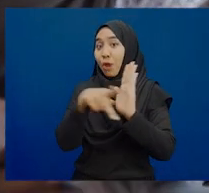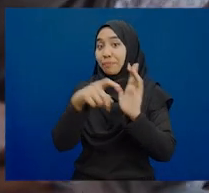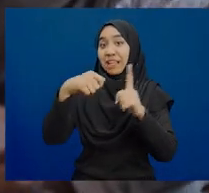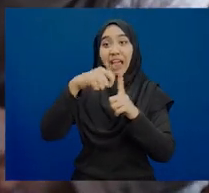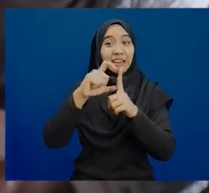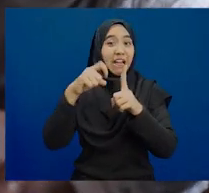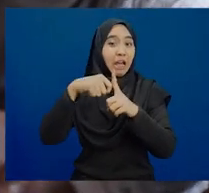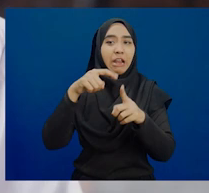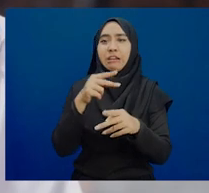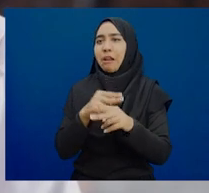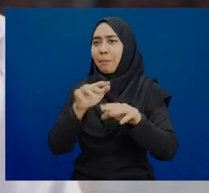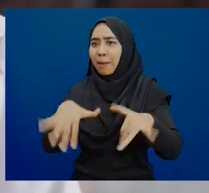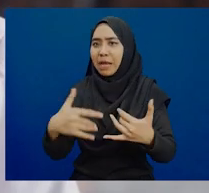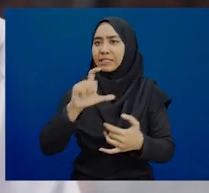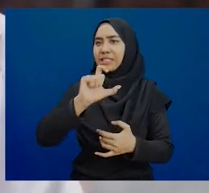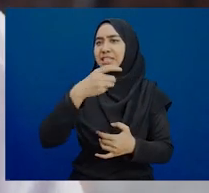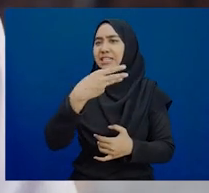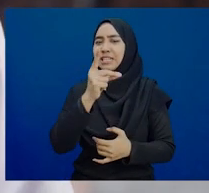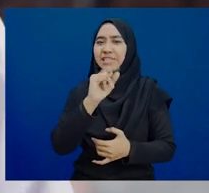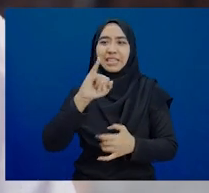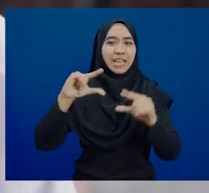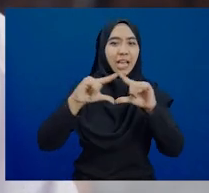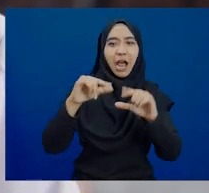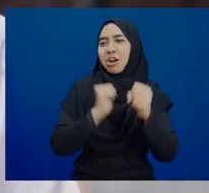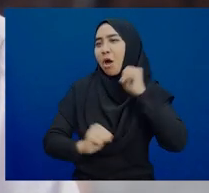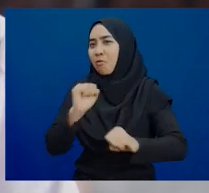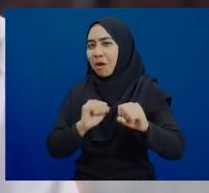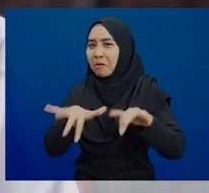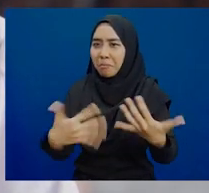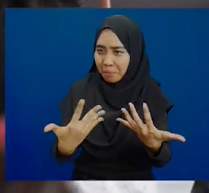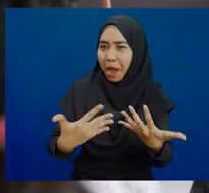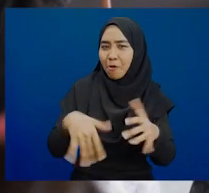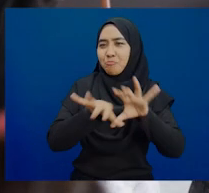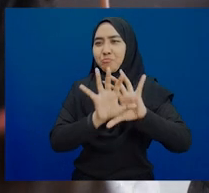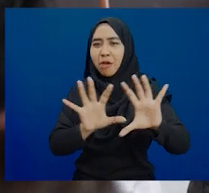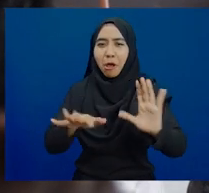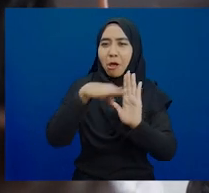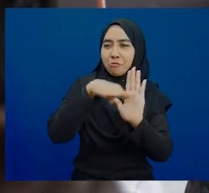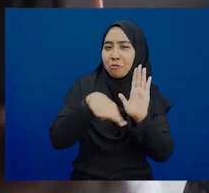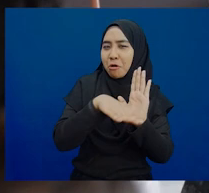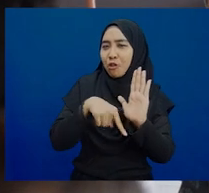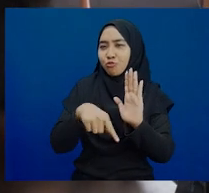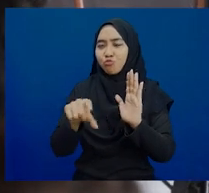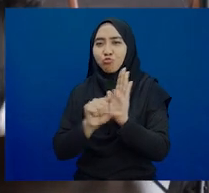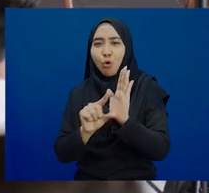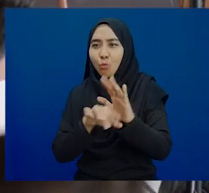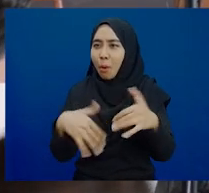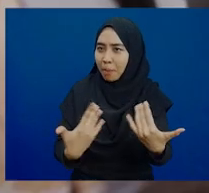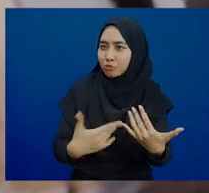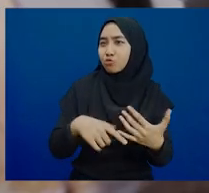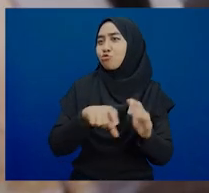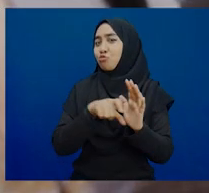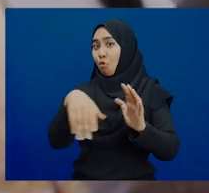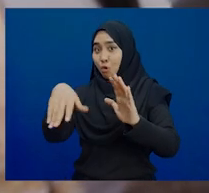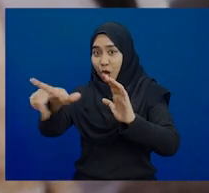Dari KDK sini namanya KDK Ceria Wijimoyo, kegiatannya setiap rutin itu setiap bulan ada yang saya agendakan. Juga